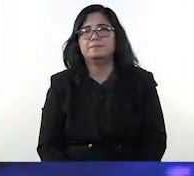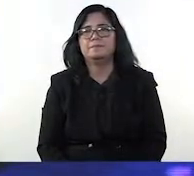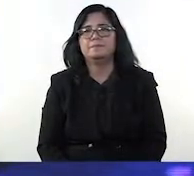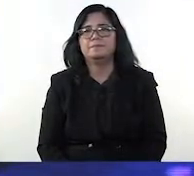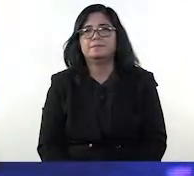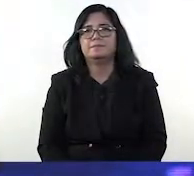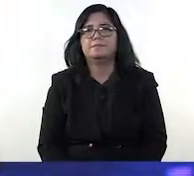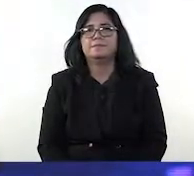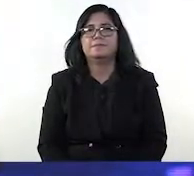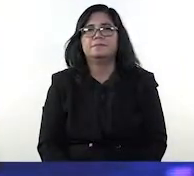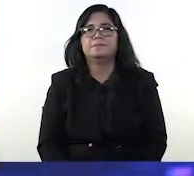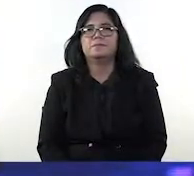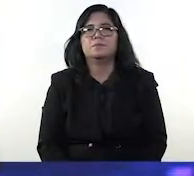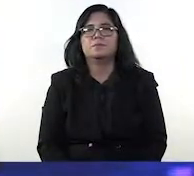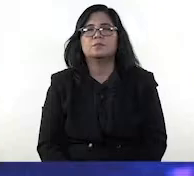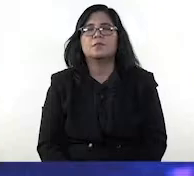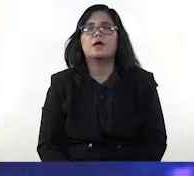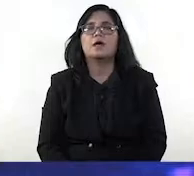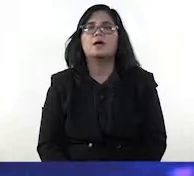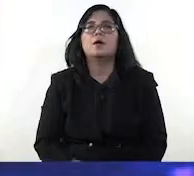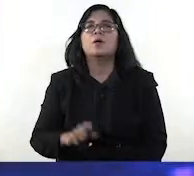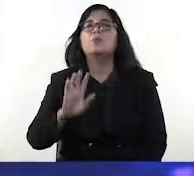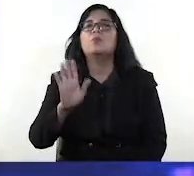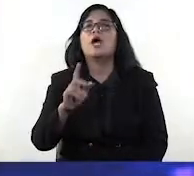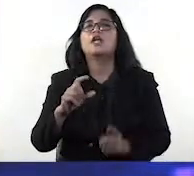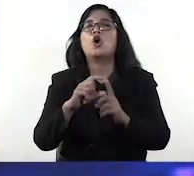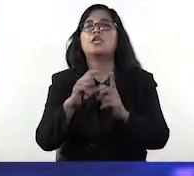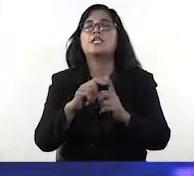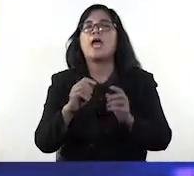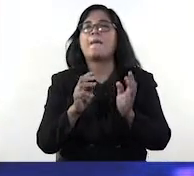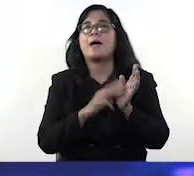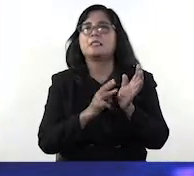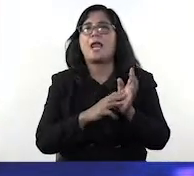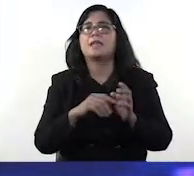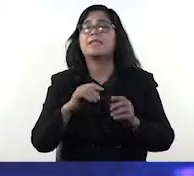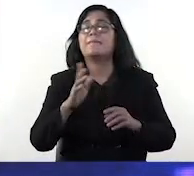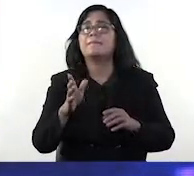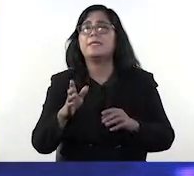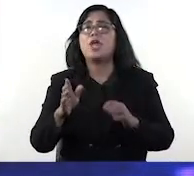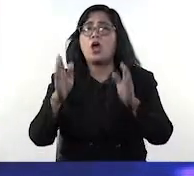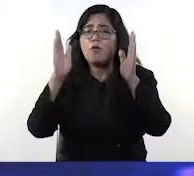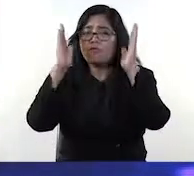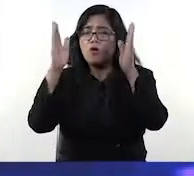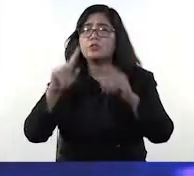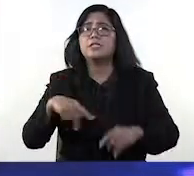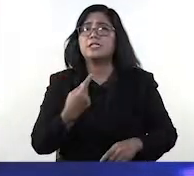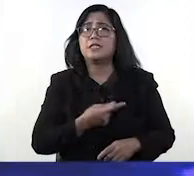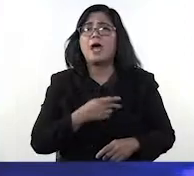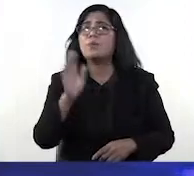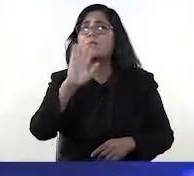ini Hai Tapi maksud saya kenapa Hai fokus kita bukan